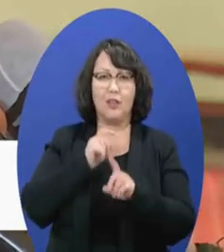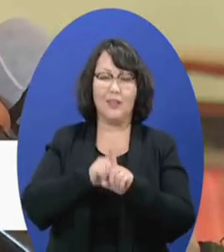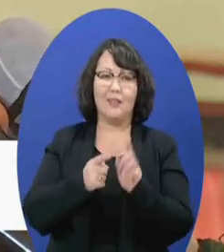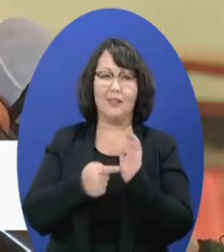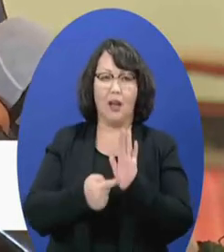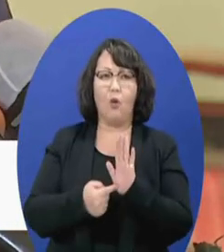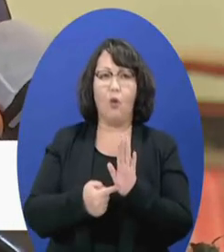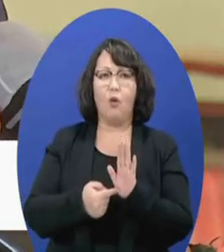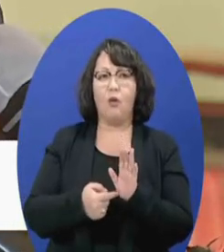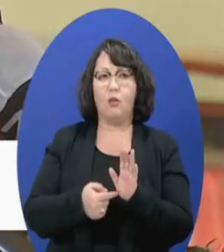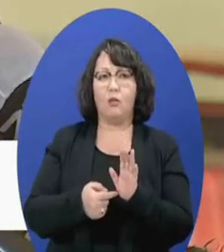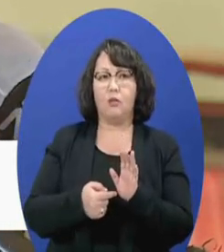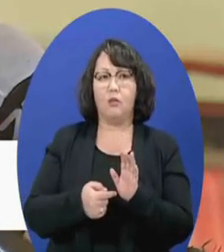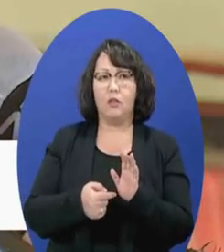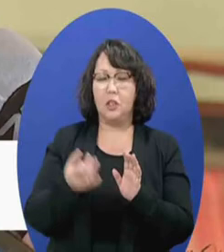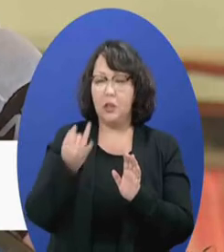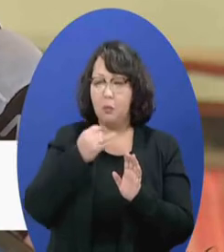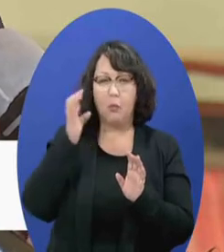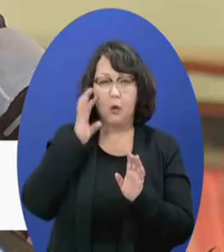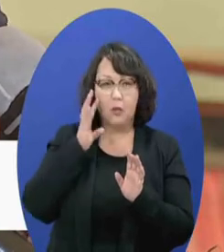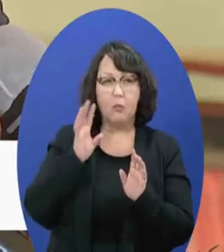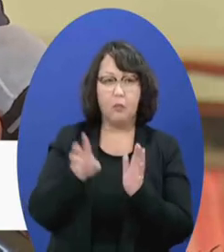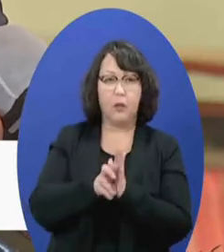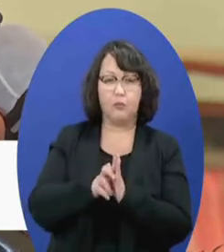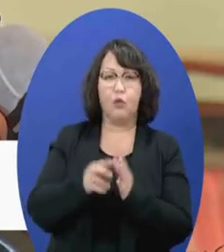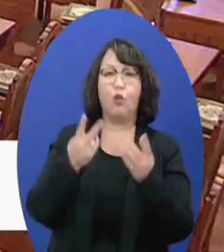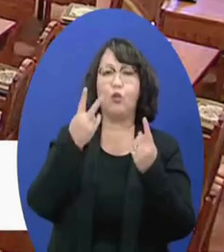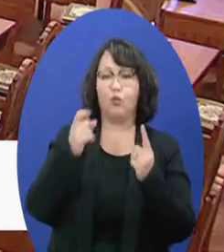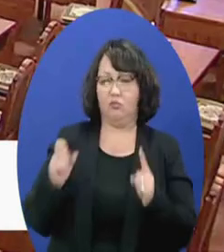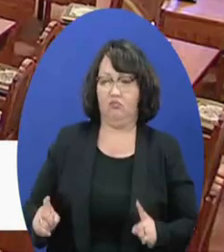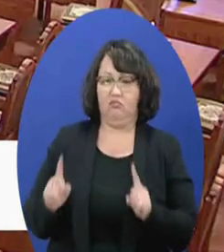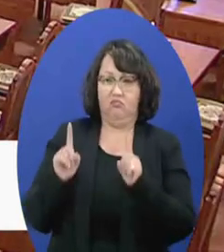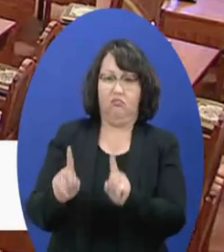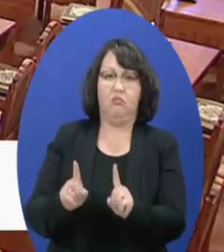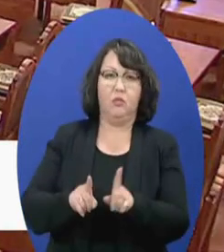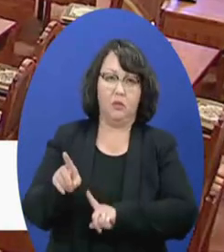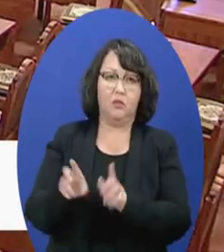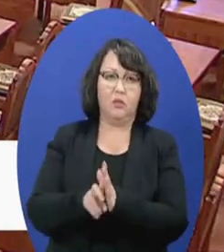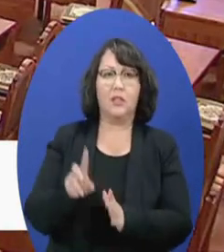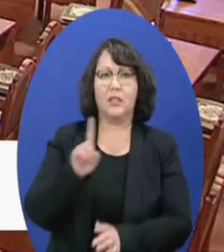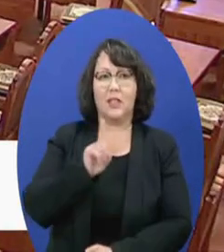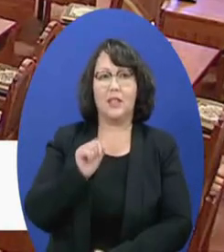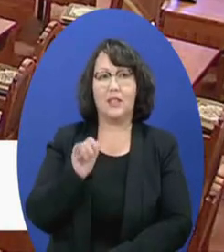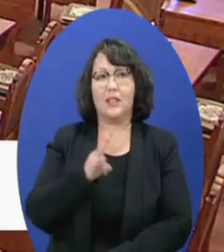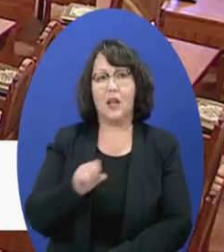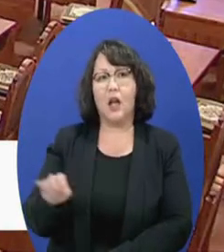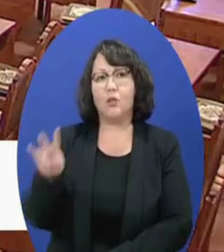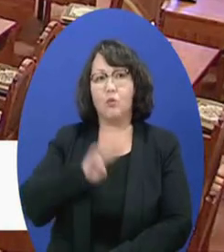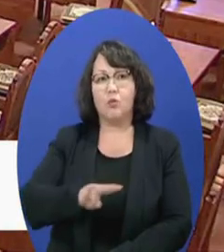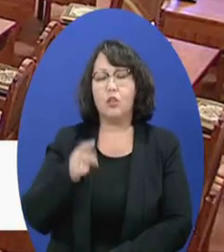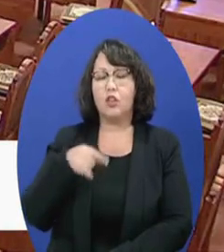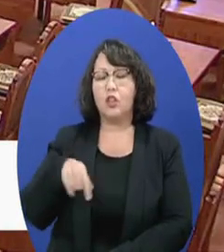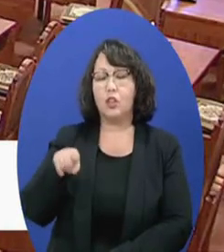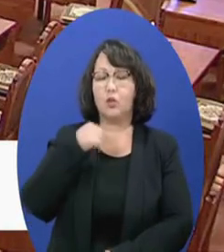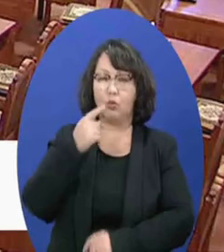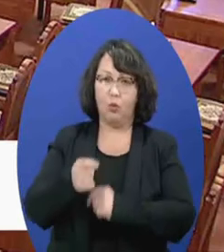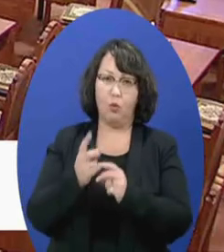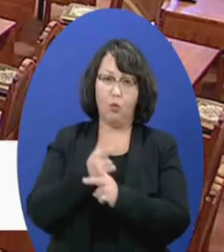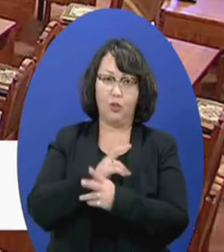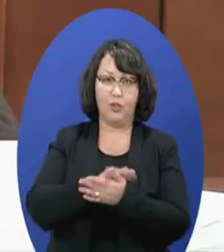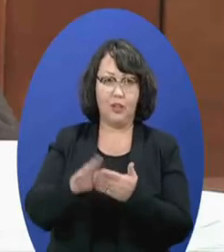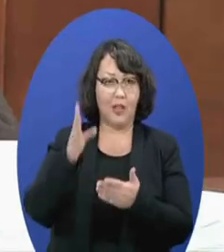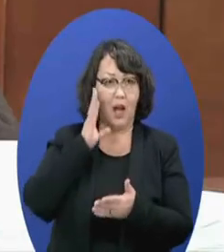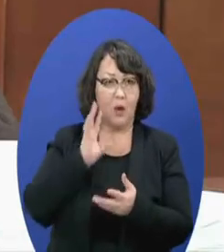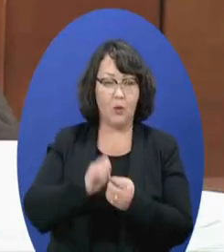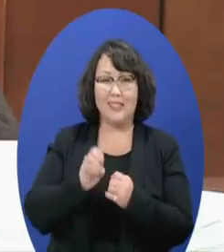бидний бодлого хэрэгжүүлэх ажил боломжтой шүү гэдэг энэ маневрлах боломжийг өгч байна. Засаг захиргаа нутаг дэвсгэрийн нэгж түүний удирдлагын тухай хуулийн шилжсэн найруулгын төслийн